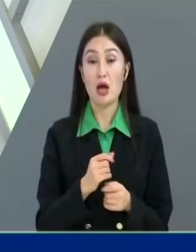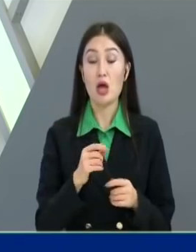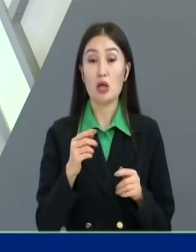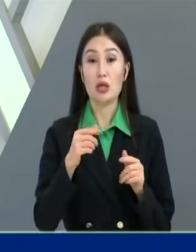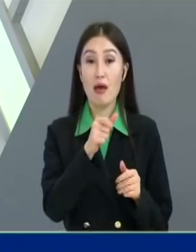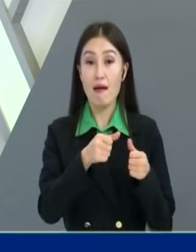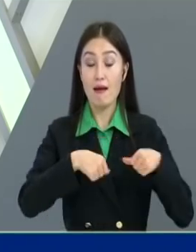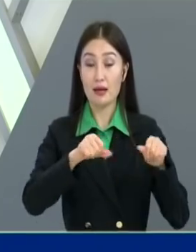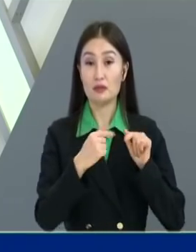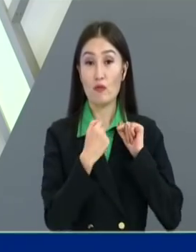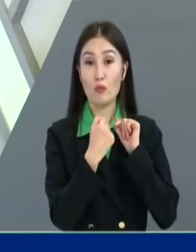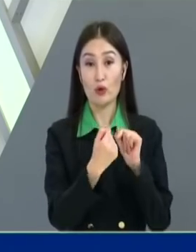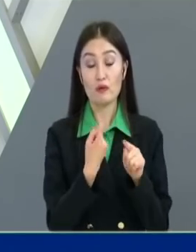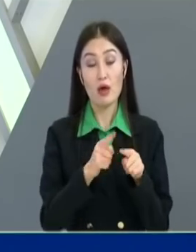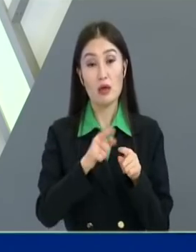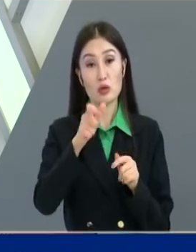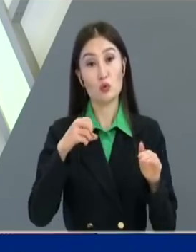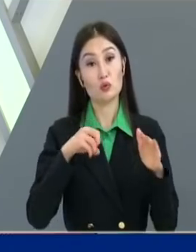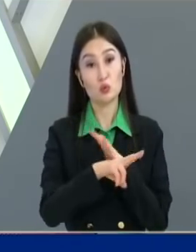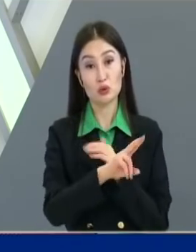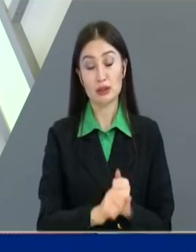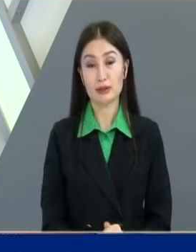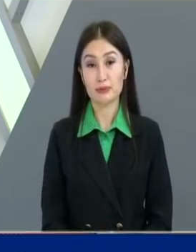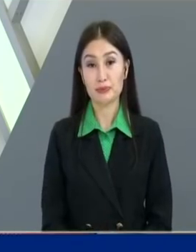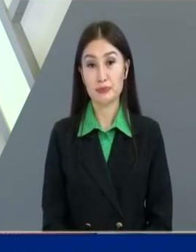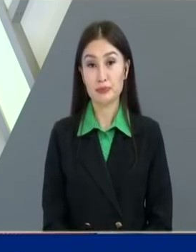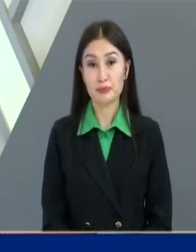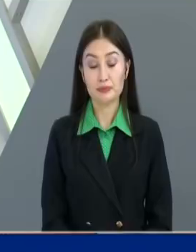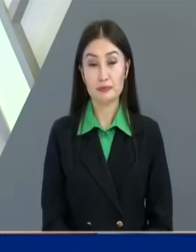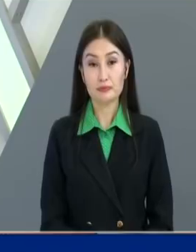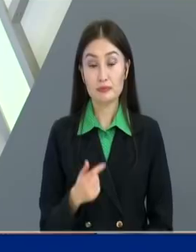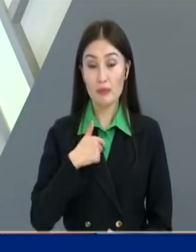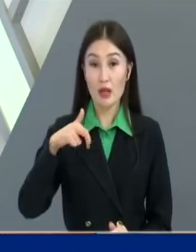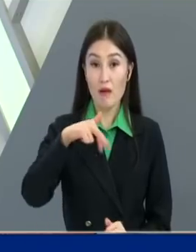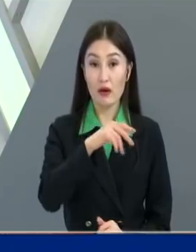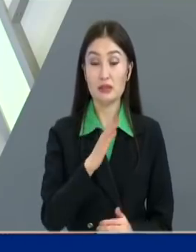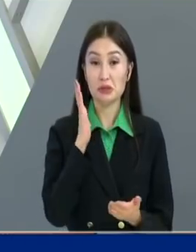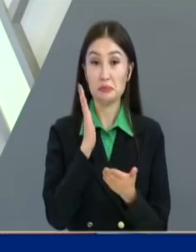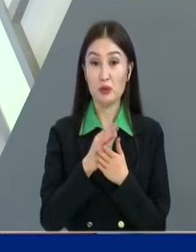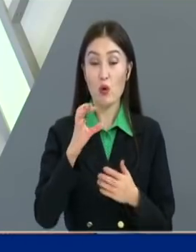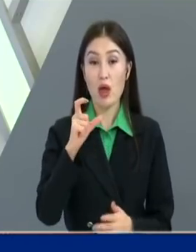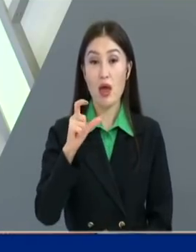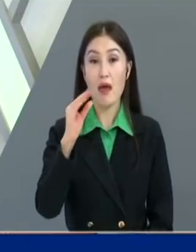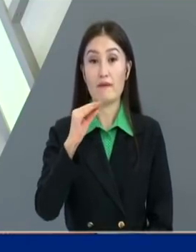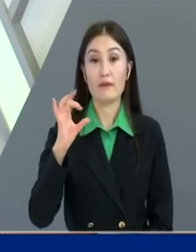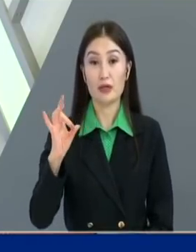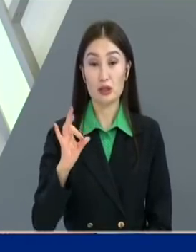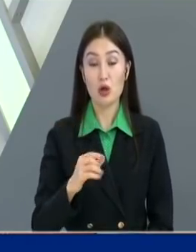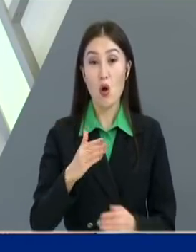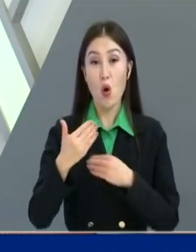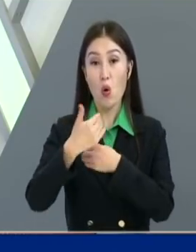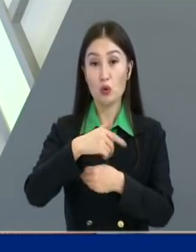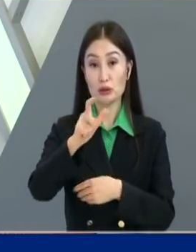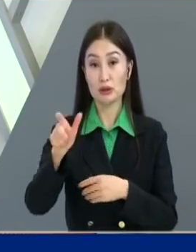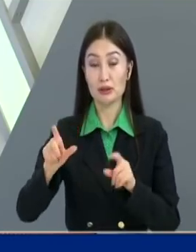несколько часов противостояния эти люди ушли. Как раз таки вот я собиралась выходить в прямой эфир, у меня уже сидели гости в студии, и наш